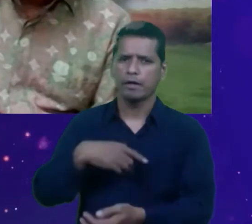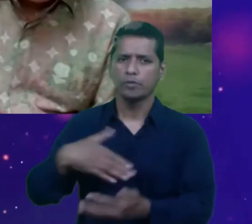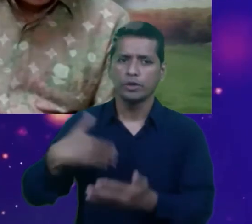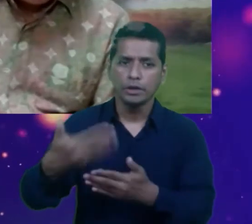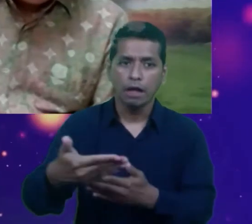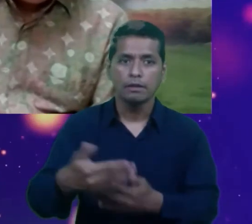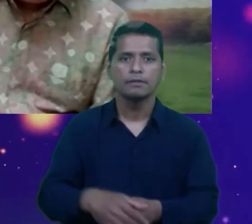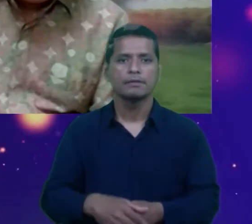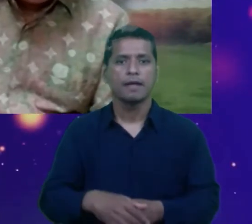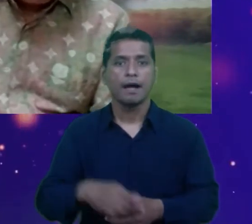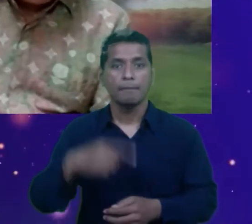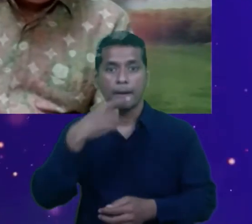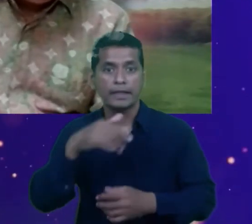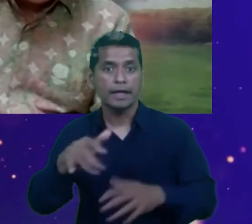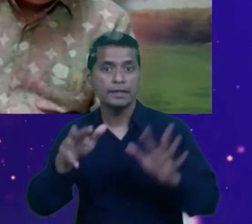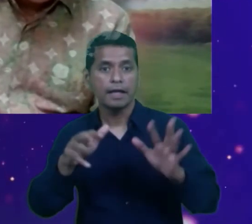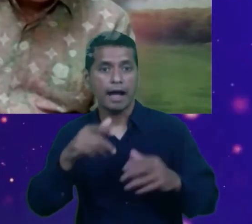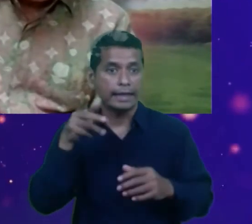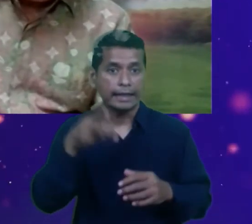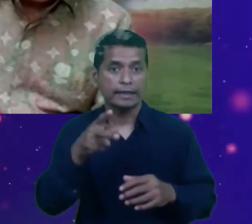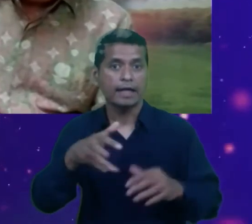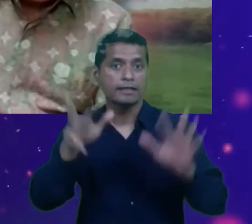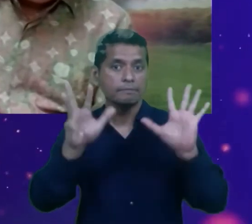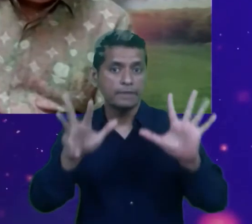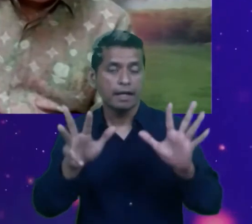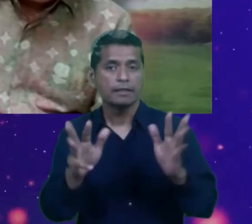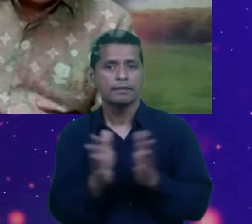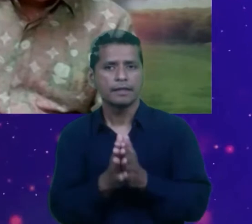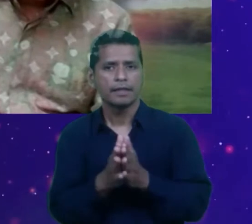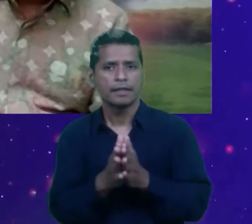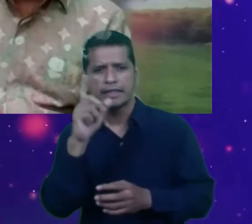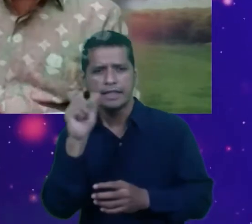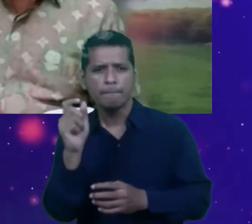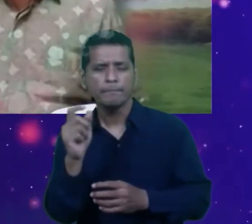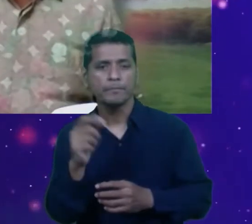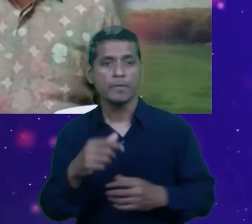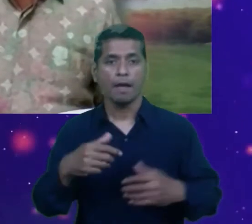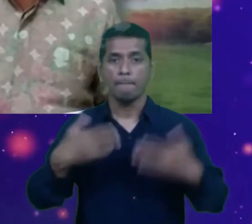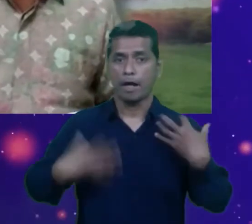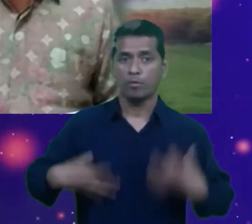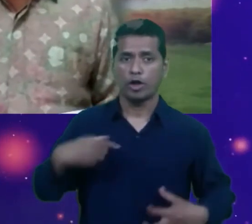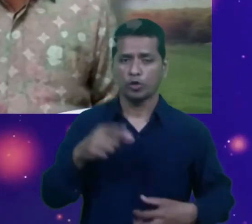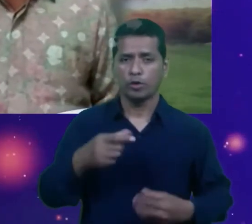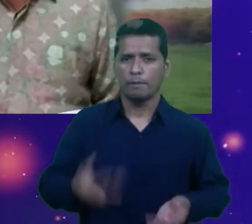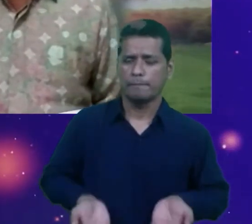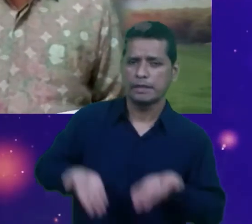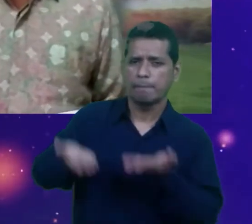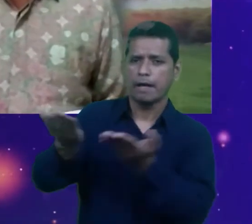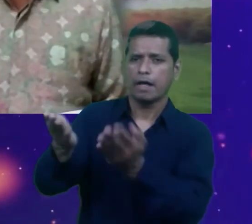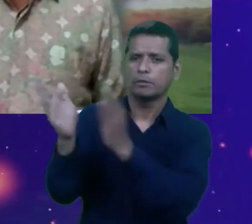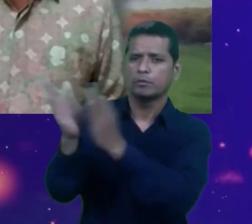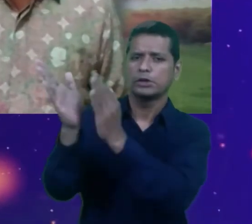tersyukurlah ke-24 tua-tua itu di hadapan Dia yang duduk di atas takhta itu. Yang saya mau tekankan di sini adalah pada waktu